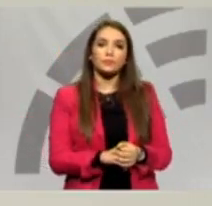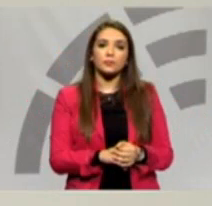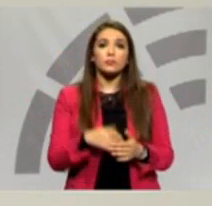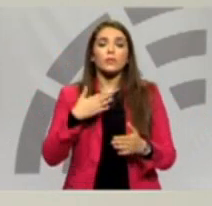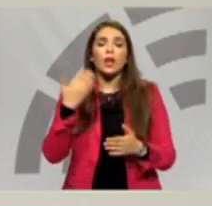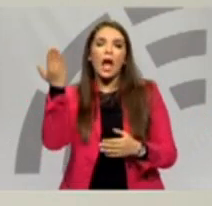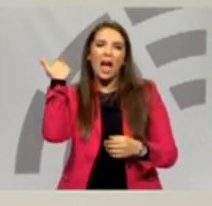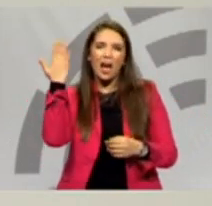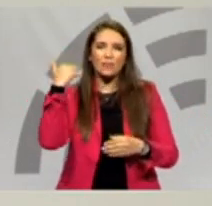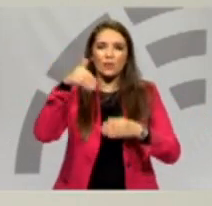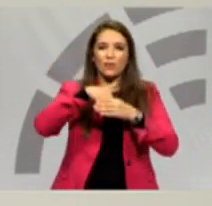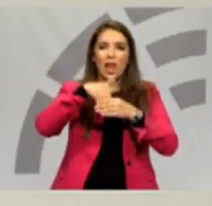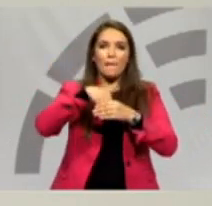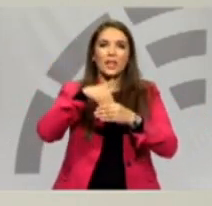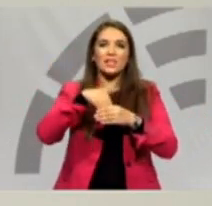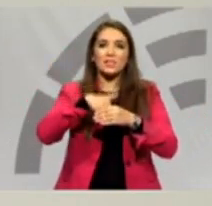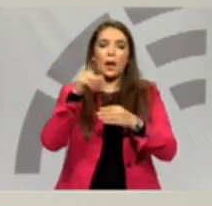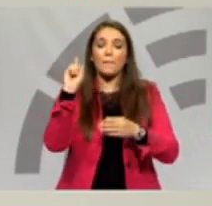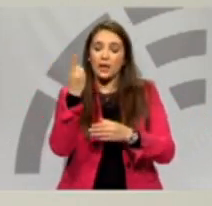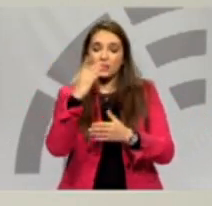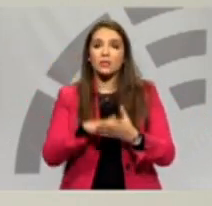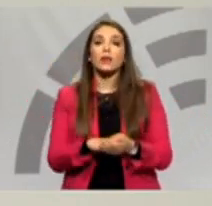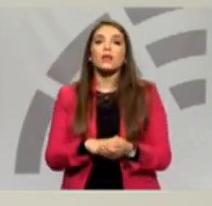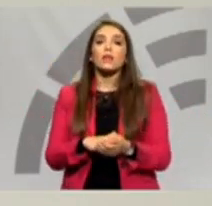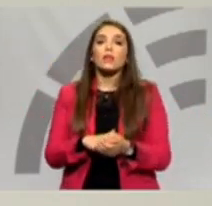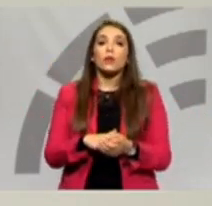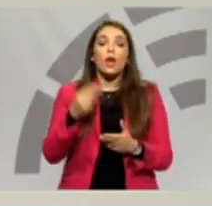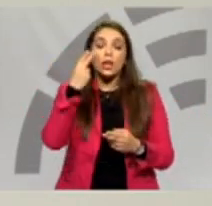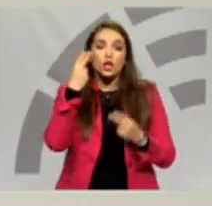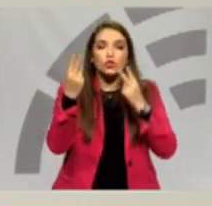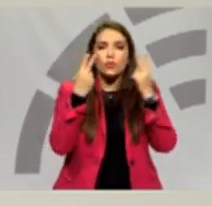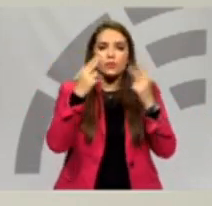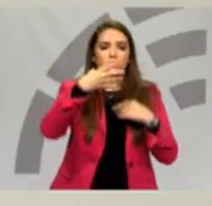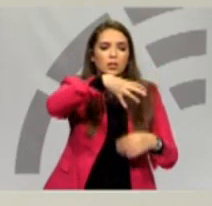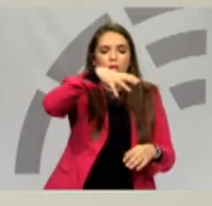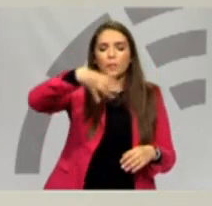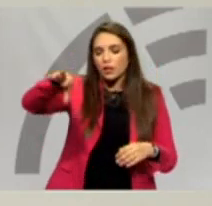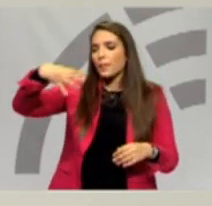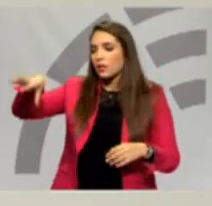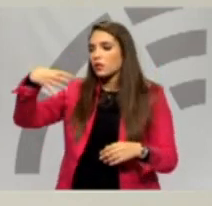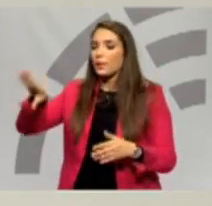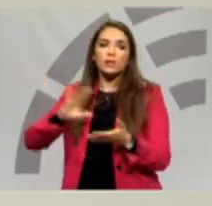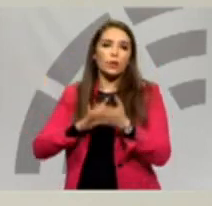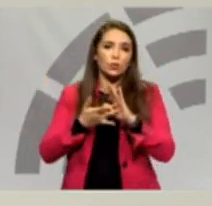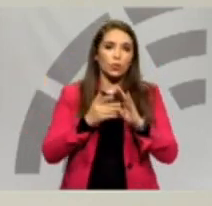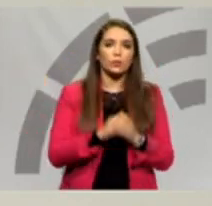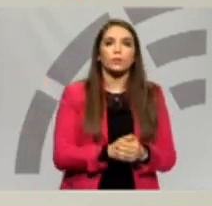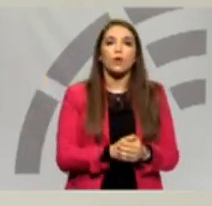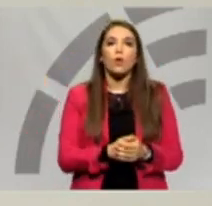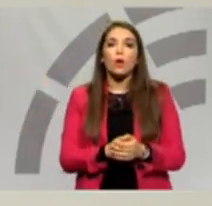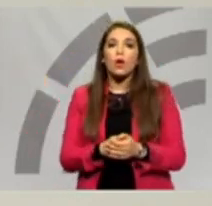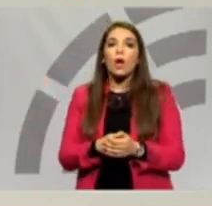خلال الحمله الانتخابيه في علاقه بالدور الاول من هذه الانتخابات زرت تقريبا اغلب المناطق والاحياء التابعه للمعتمديه